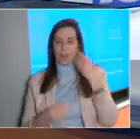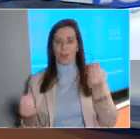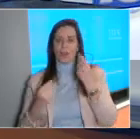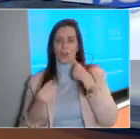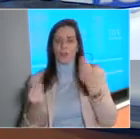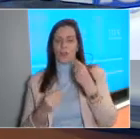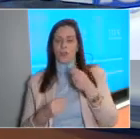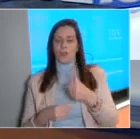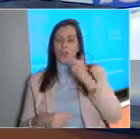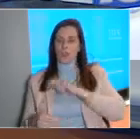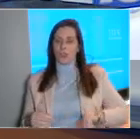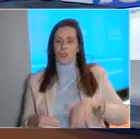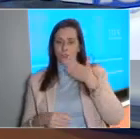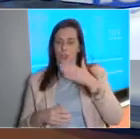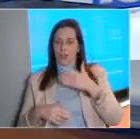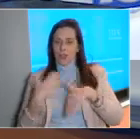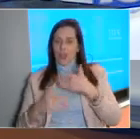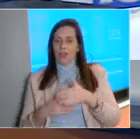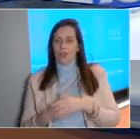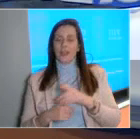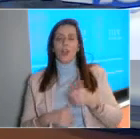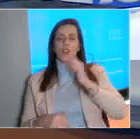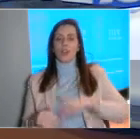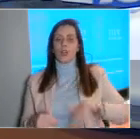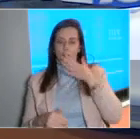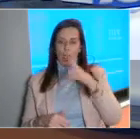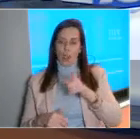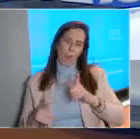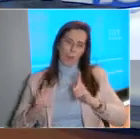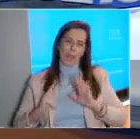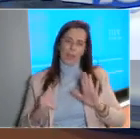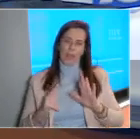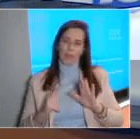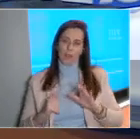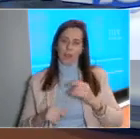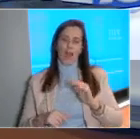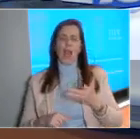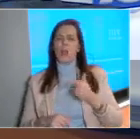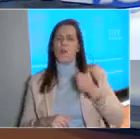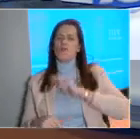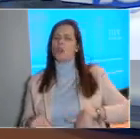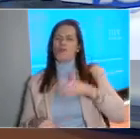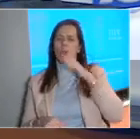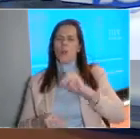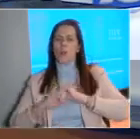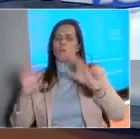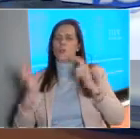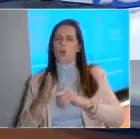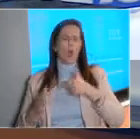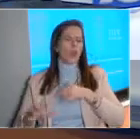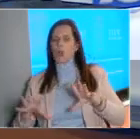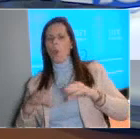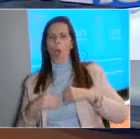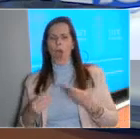אני אגיד לך משהו. ניר ברקת, לא, בוא נרוץ אחר כך, תגיד לי. ניר ברקת הוא במילא מחכה לצאת נגד, אז למה ניר ברקת לא מפרסם איזה אני